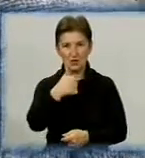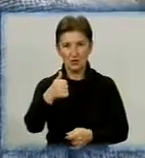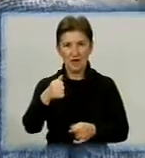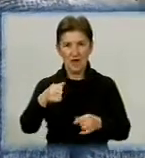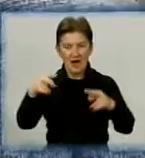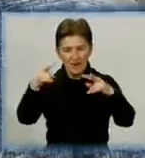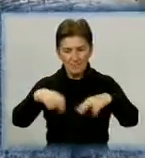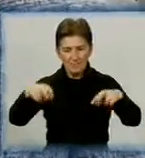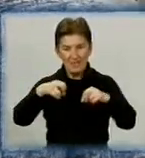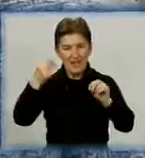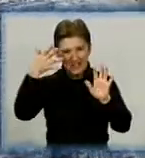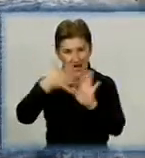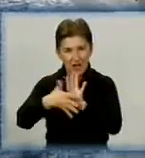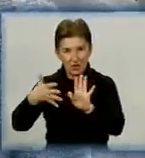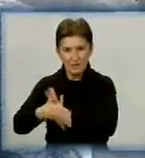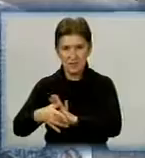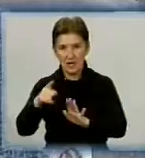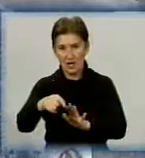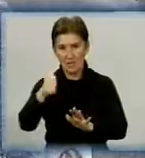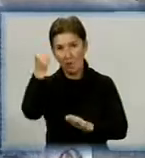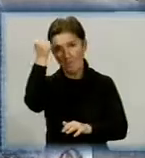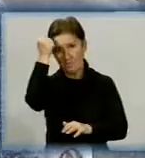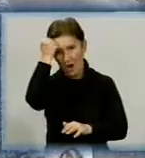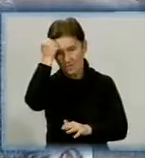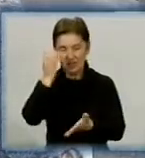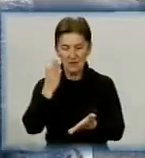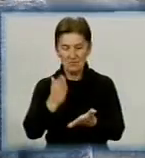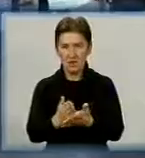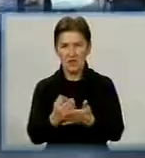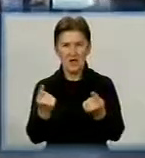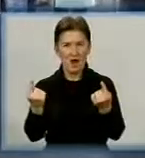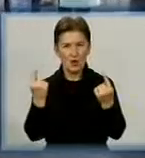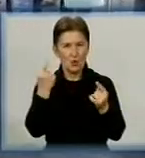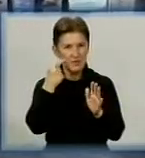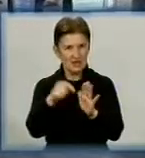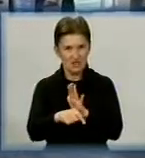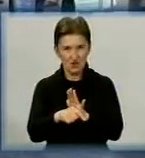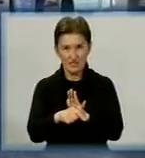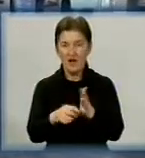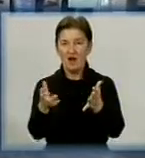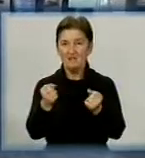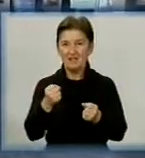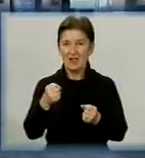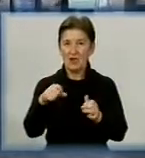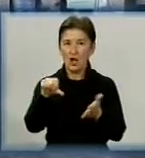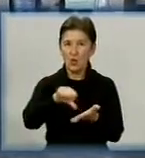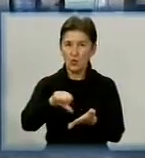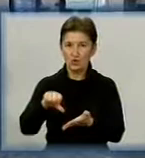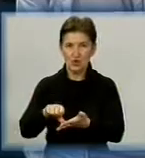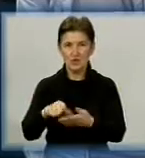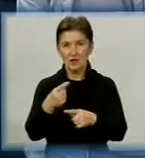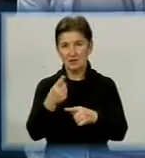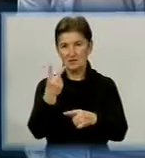кургану. То есть этот пам'ятник имеет огромное значение вообще для європейської археології. В історичній події взяли участь понад два десятки науковців,